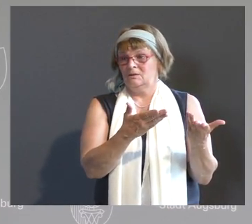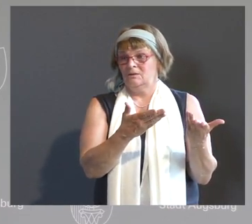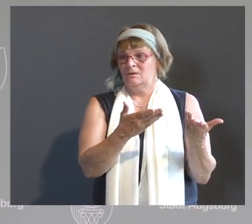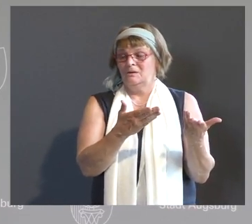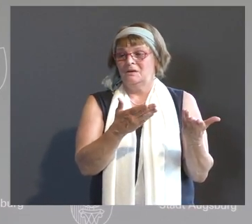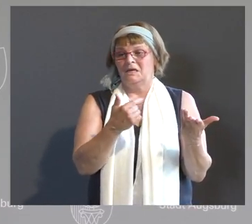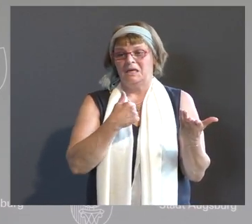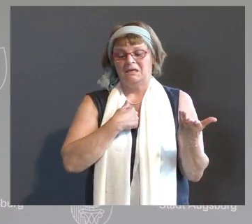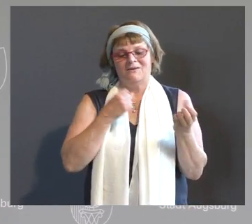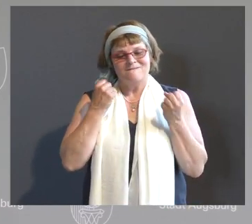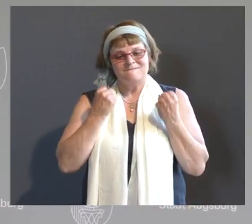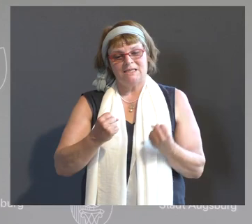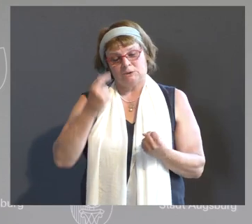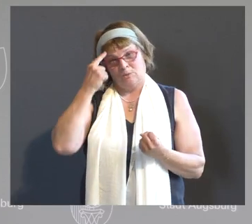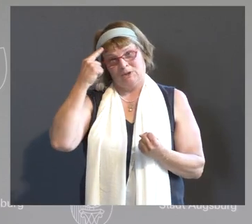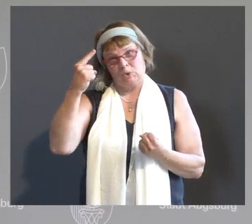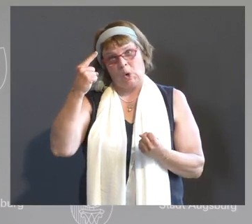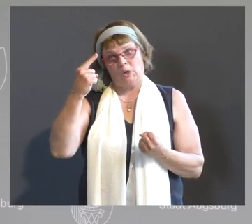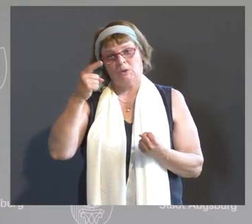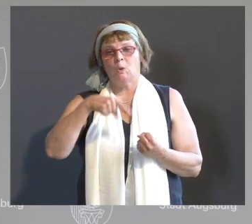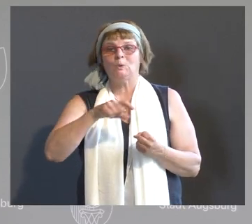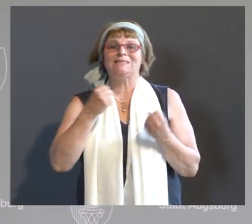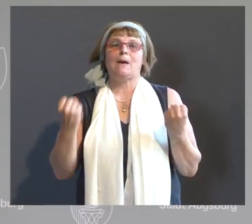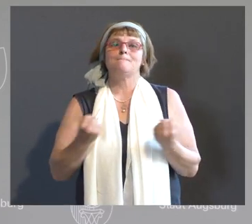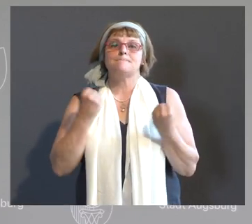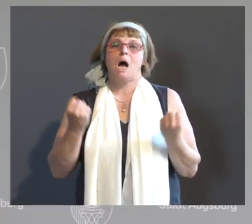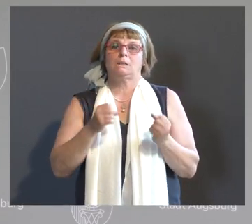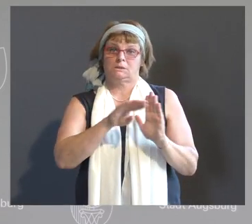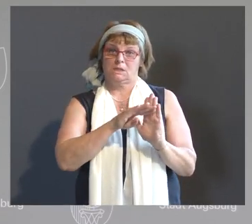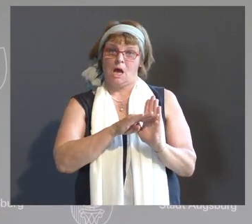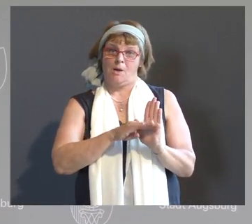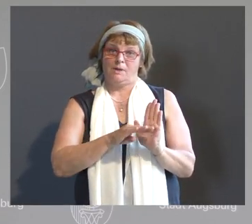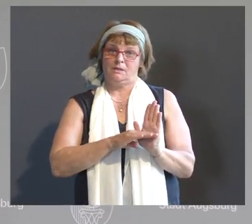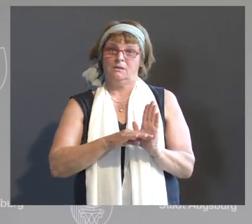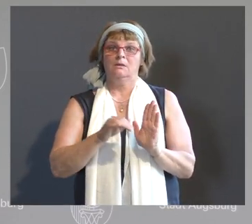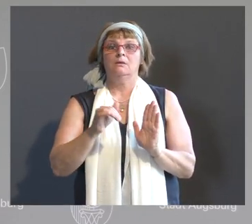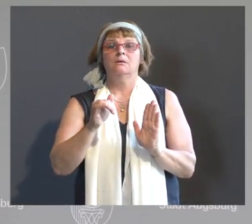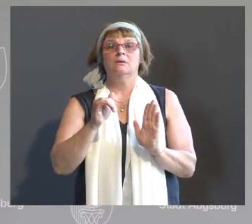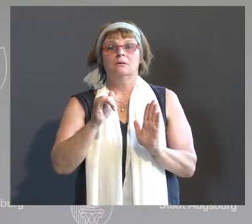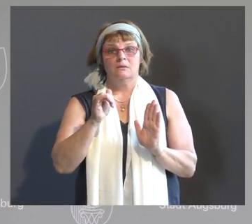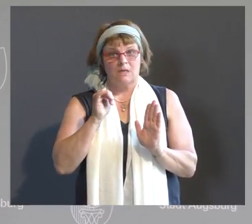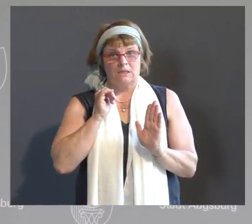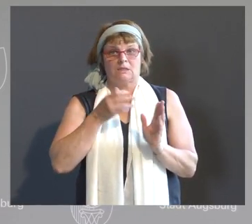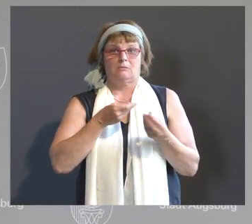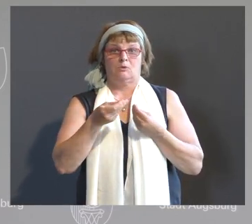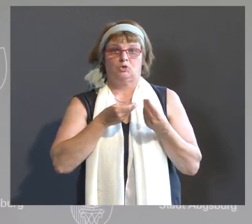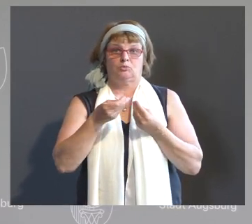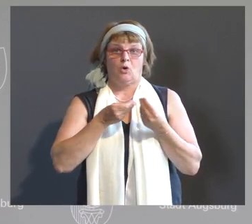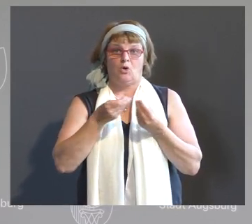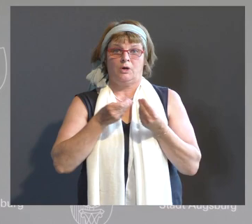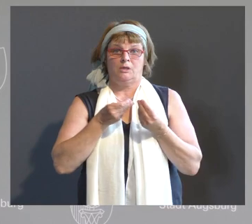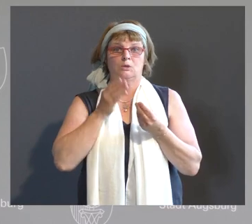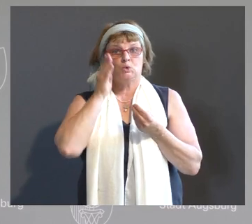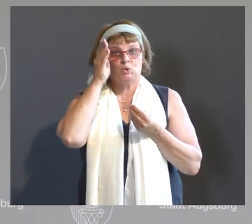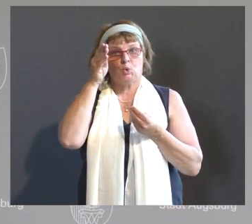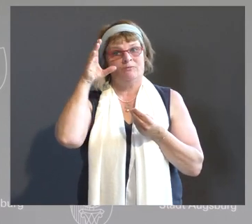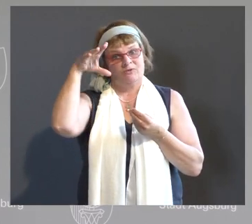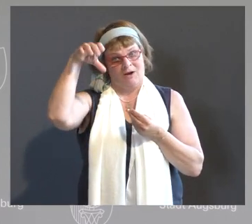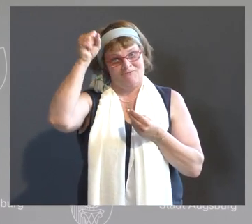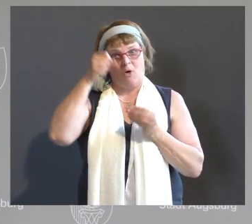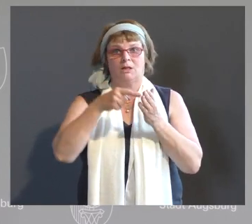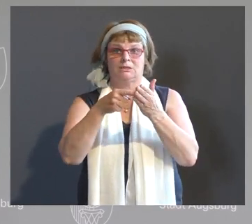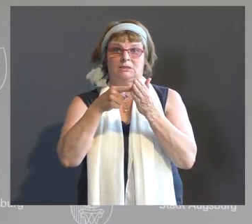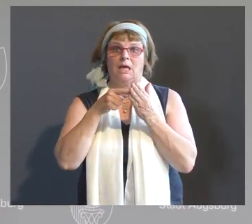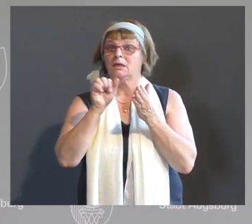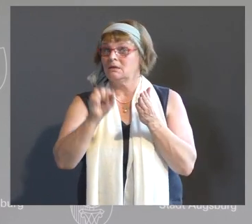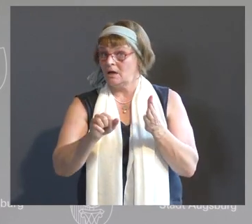den Maßnahmen, die jetzt da besprochen worden sind, beginnen mit gestern, wir doch einen erfolgversprechenden Weg haben. Ich glaube, es ist auch ganz wichtig an der Stelle,